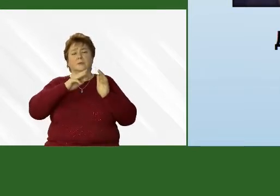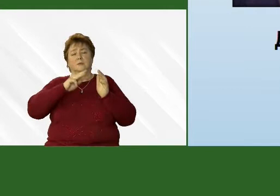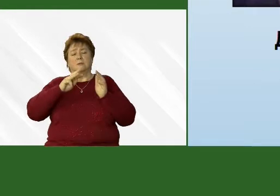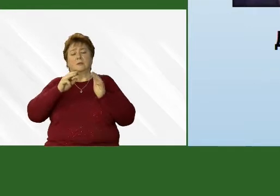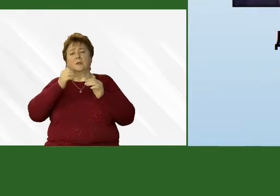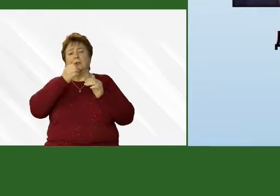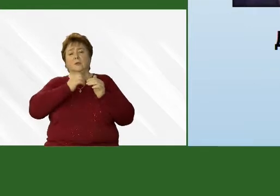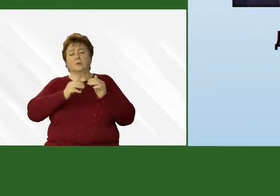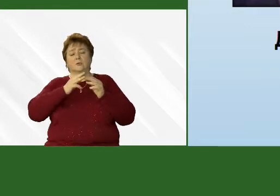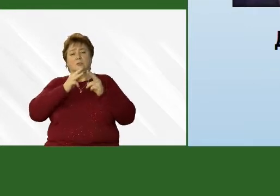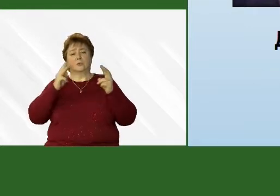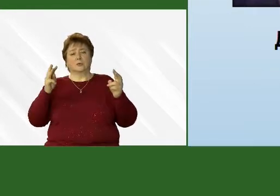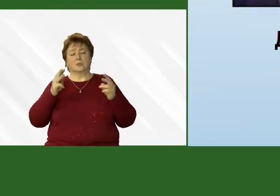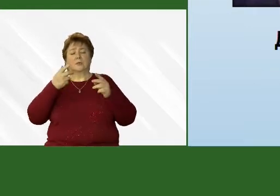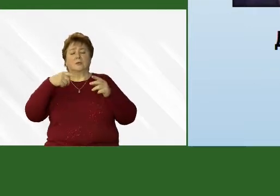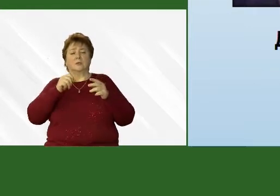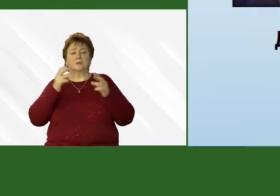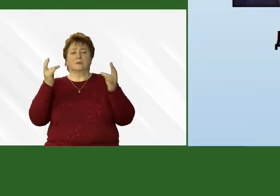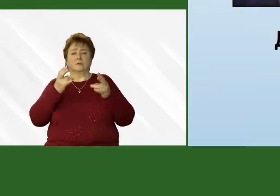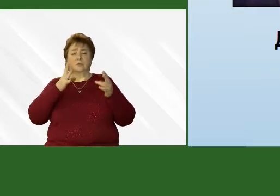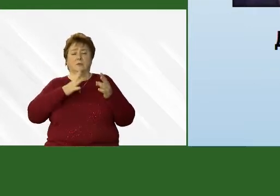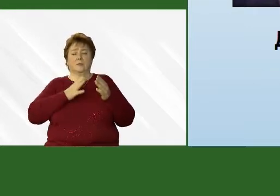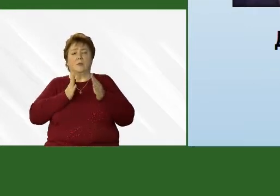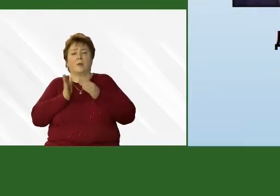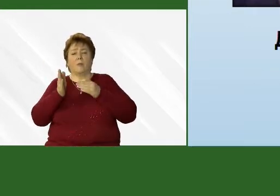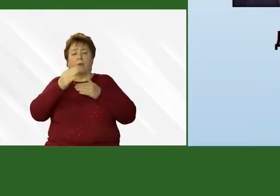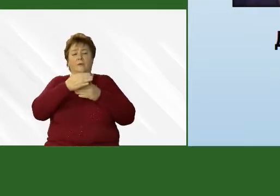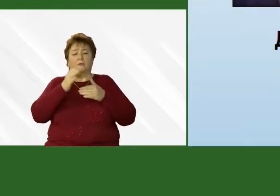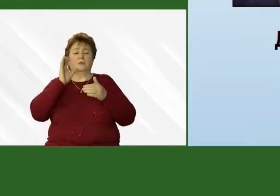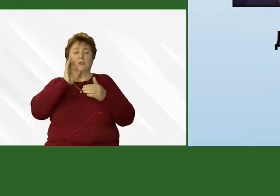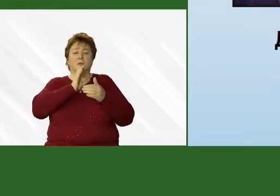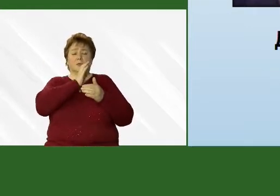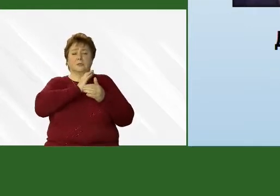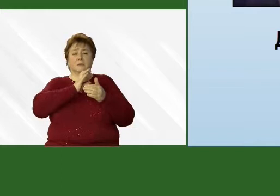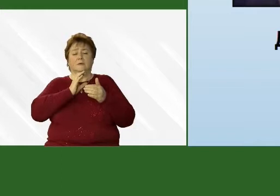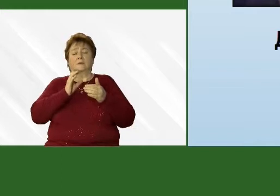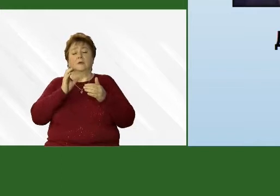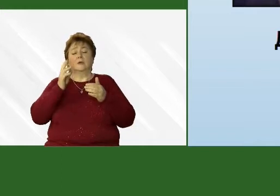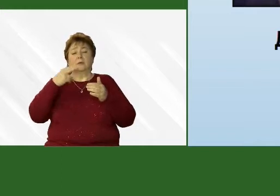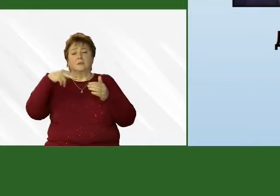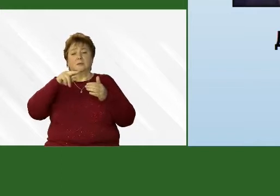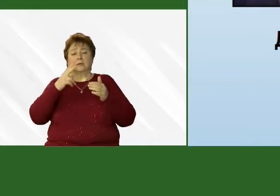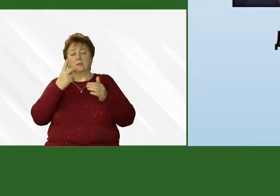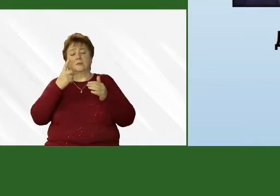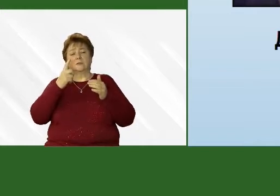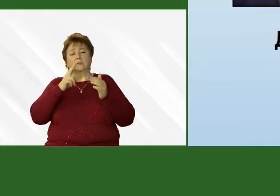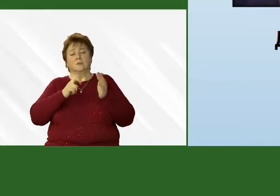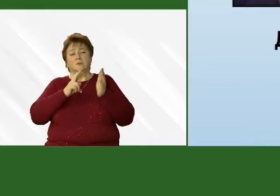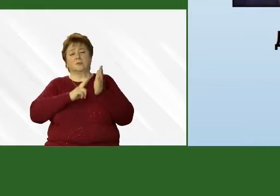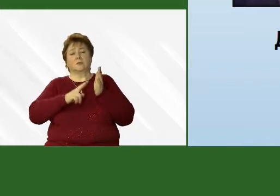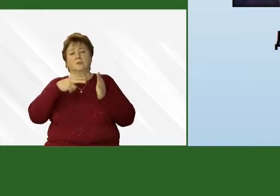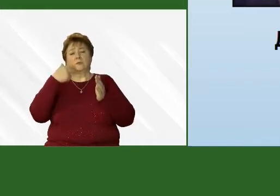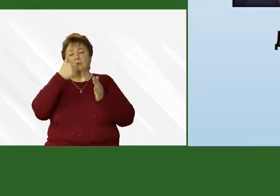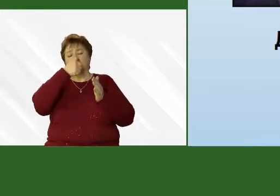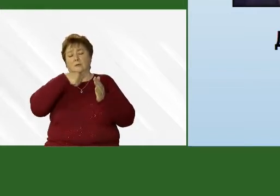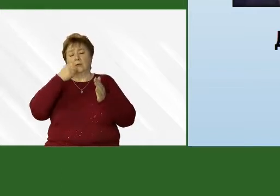минут южной широты, где был вынужден повернуть к северу. В декабре 1773